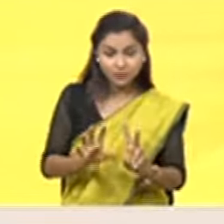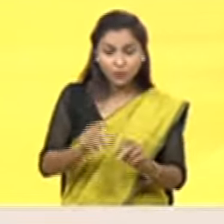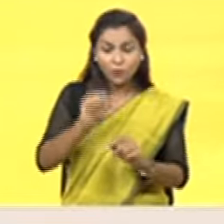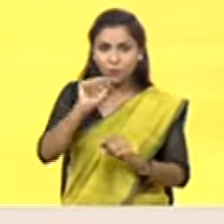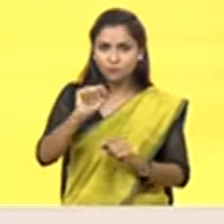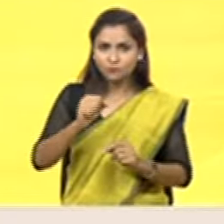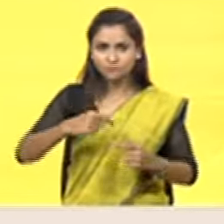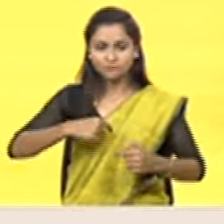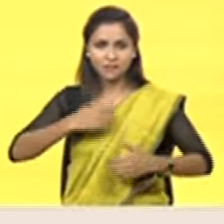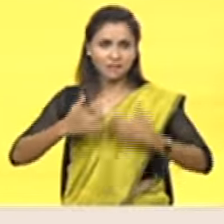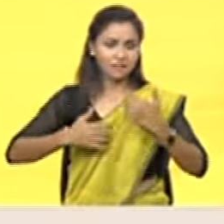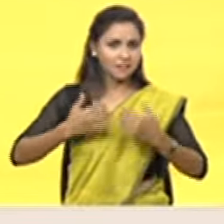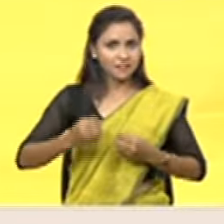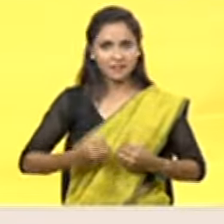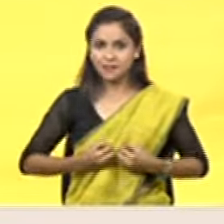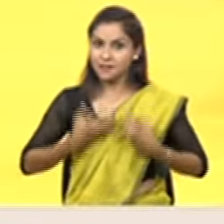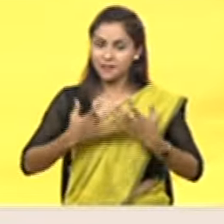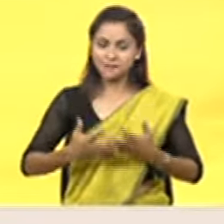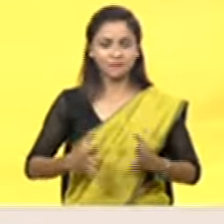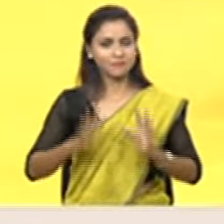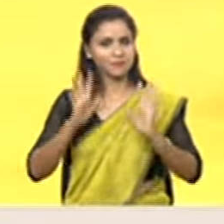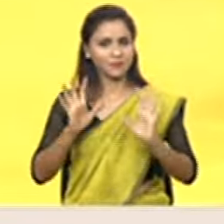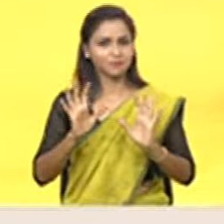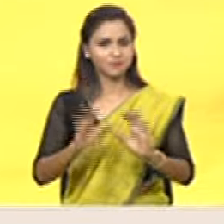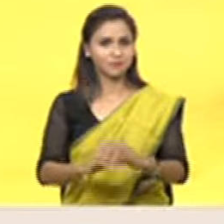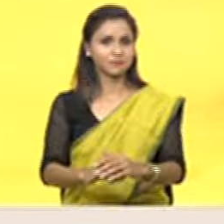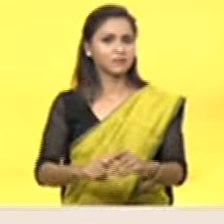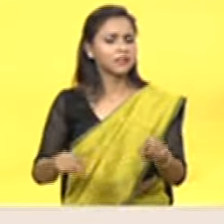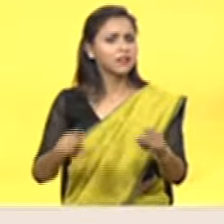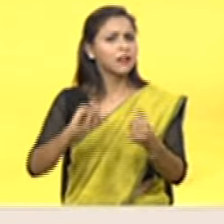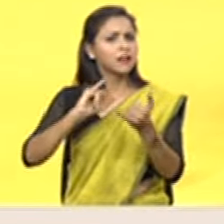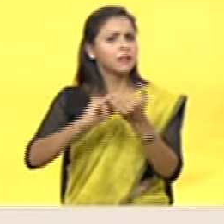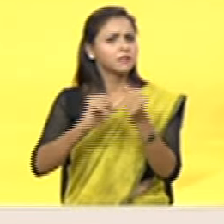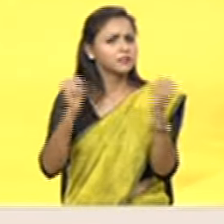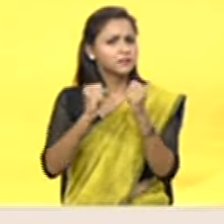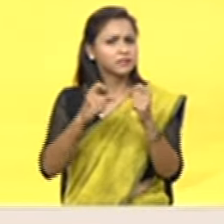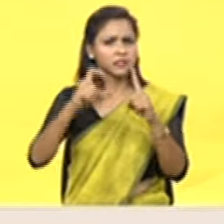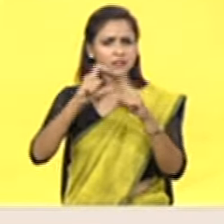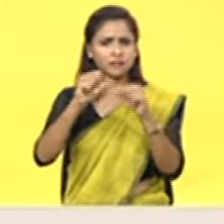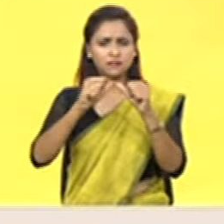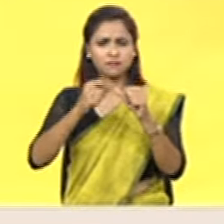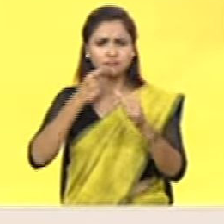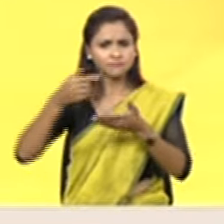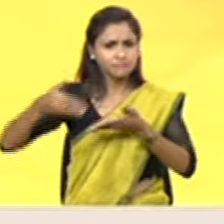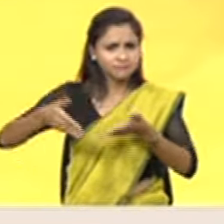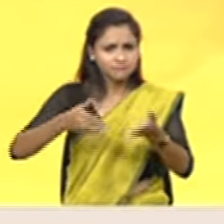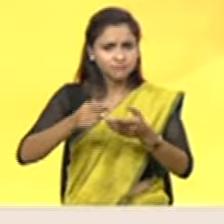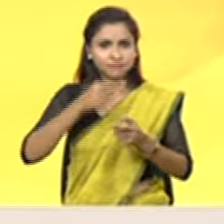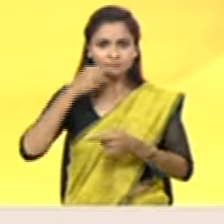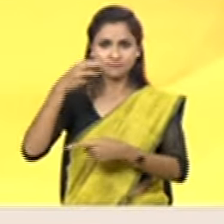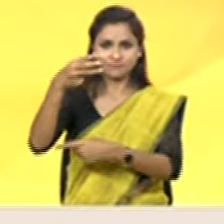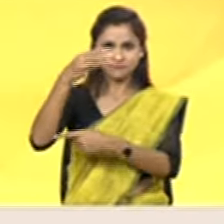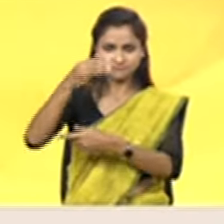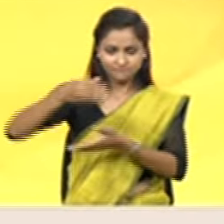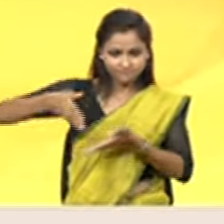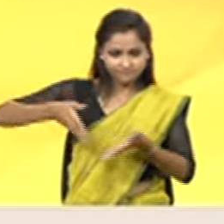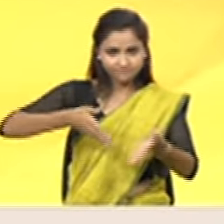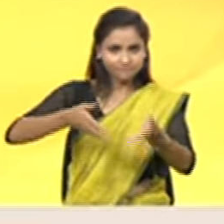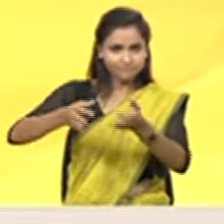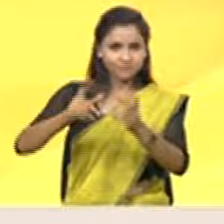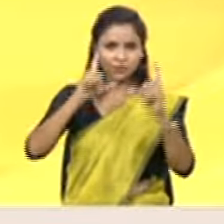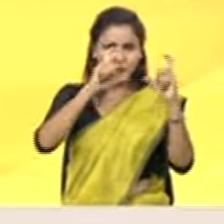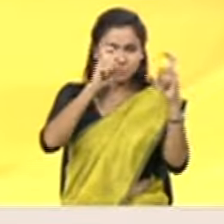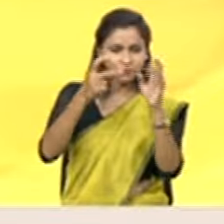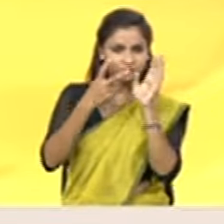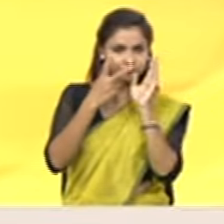मन खुशी से जूम उठा श्रीनगर के डल लेक में भी तिरंगा यात्रा की मनमोहक